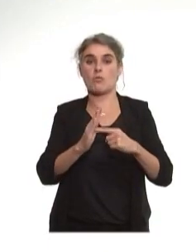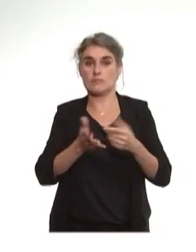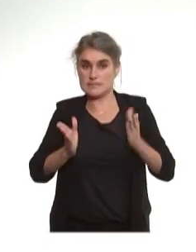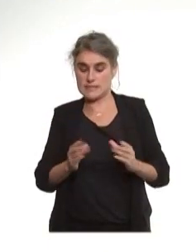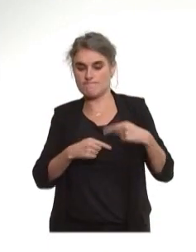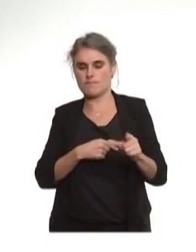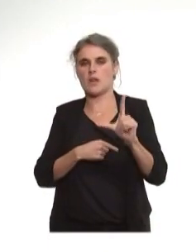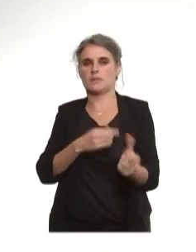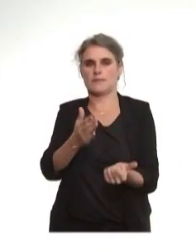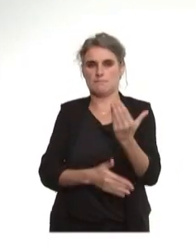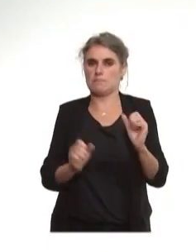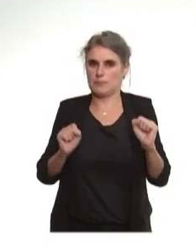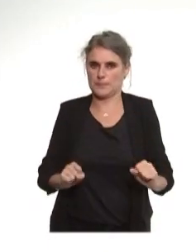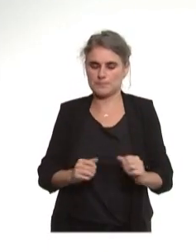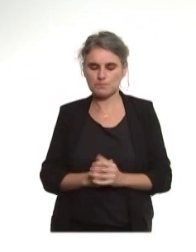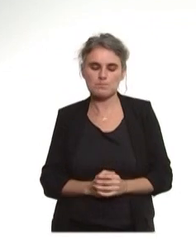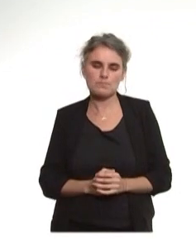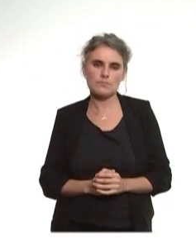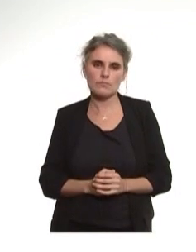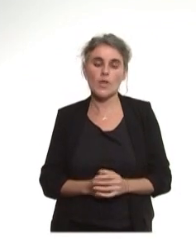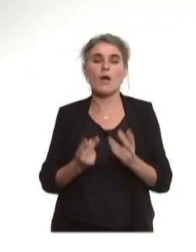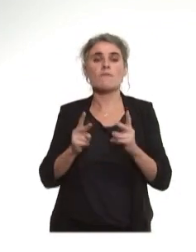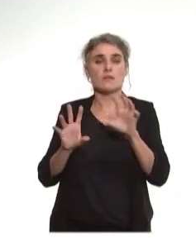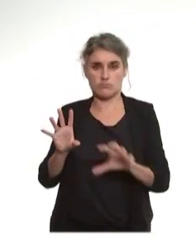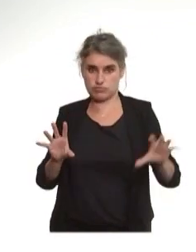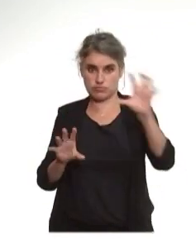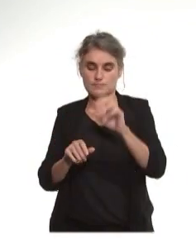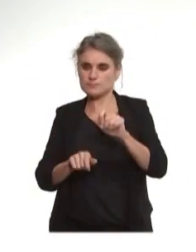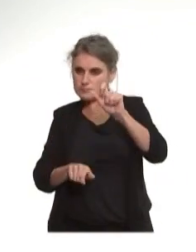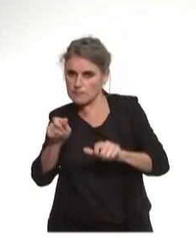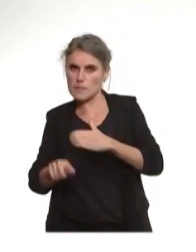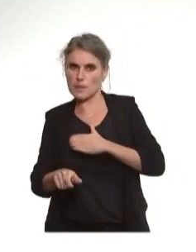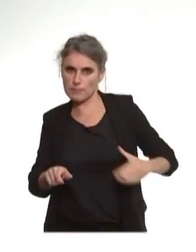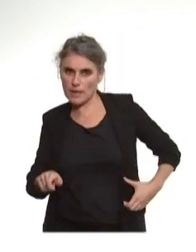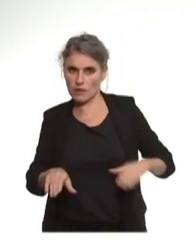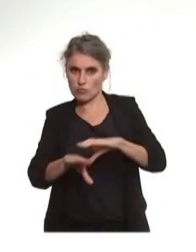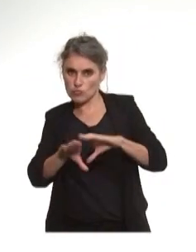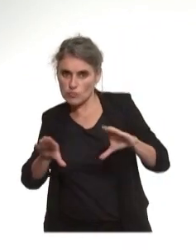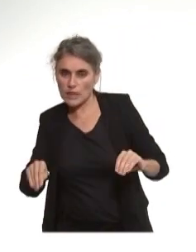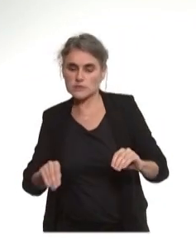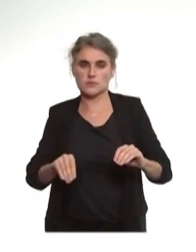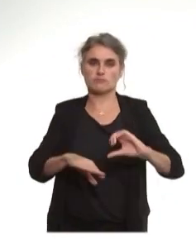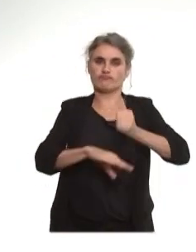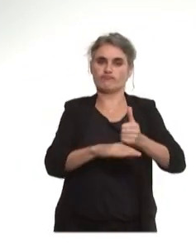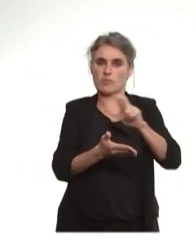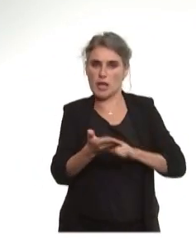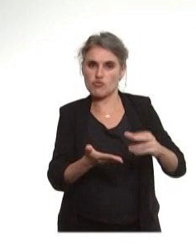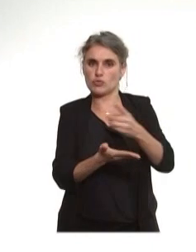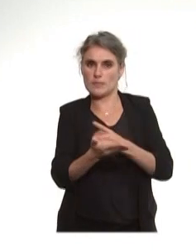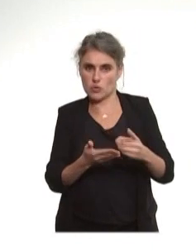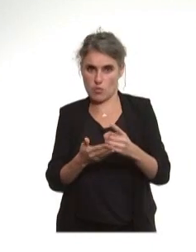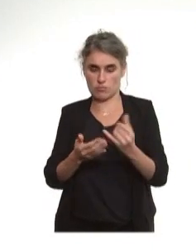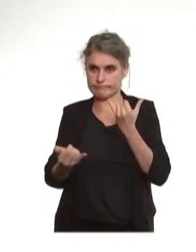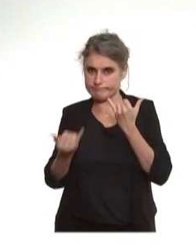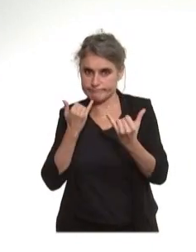pour l'ensemble de ces métropoles les élus locaux ont été consultés beaucoup d'entre eux la plupart d'entre eux ont été